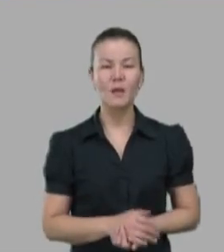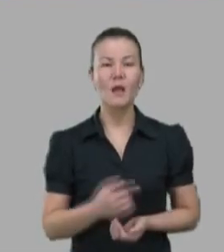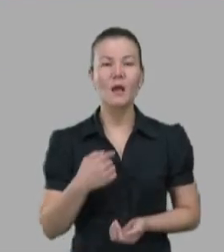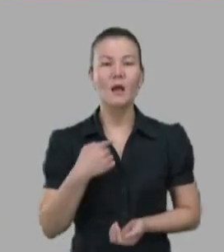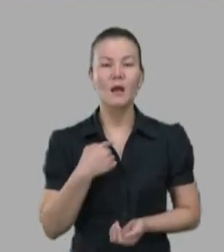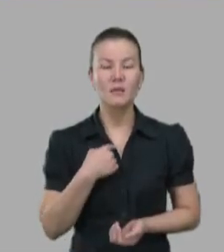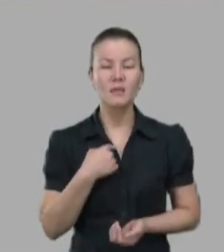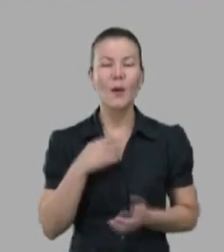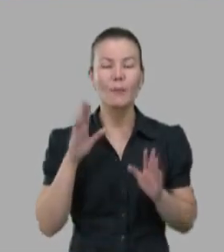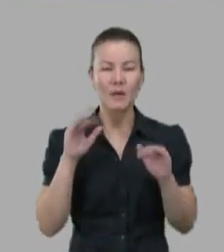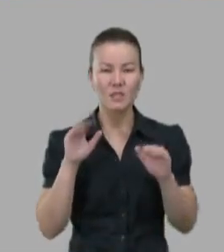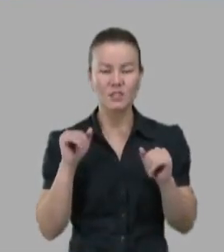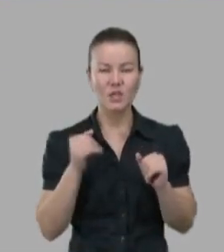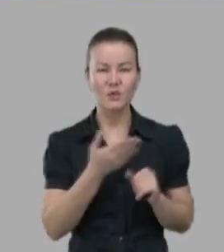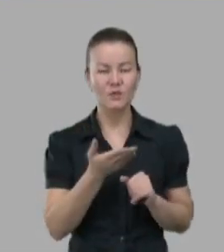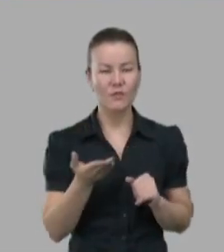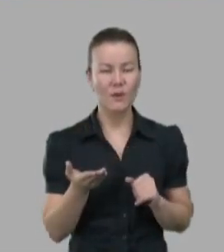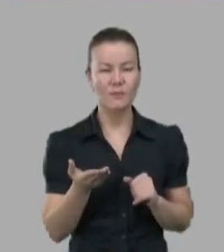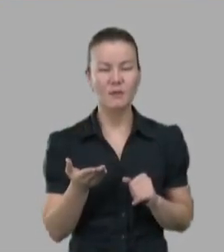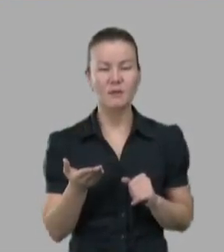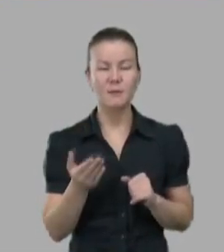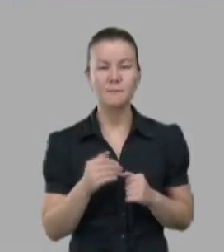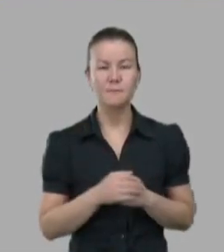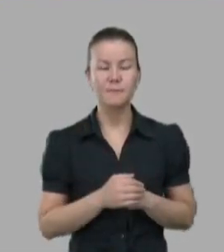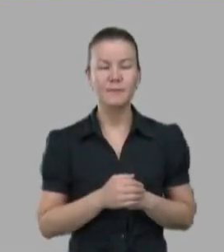А я прощаюсь с вами.